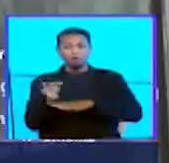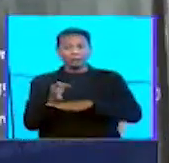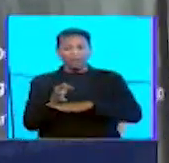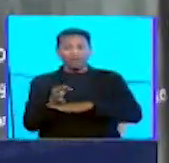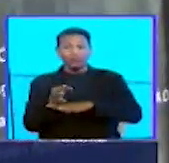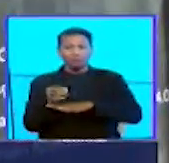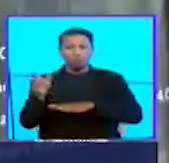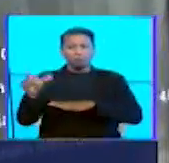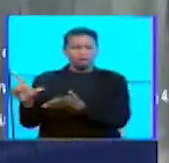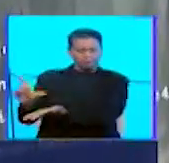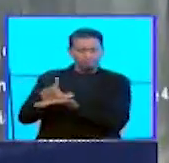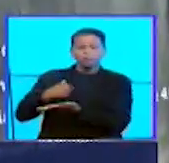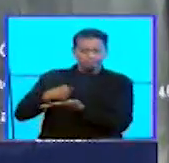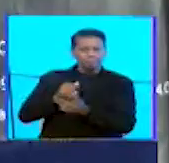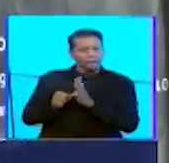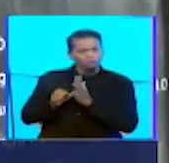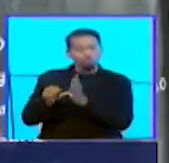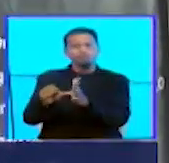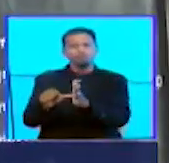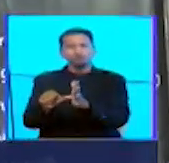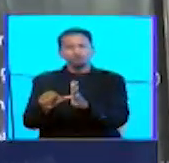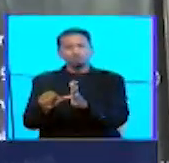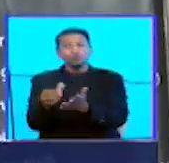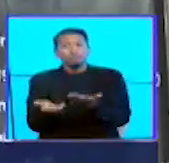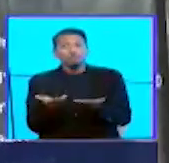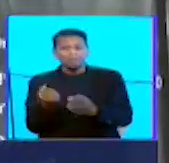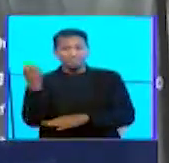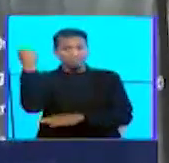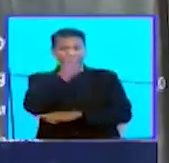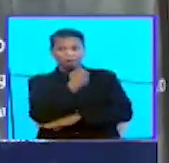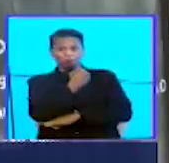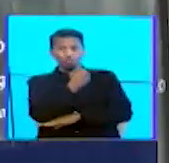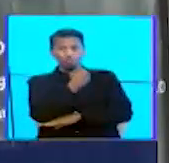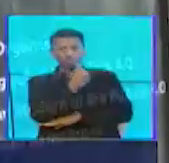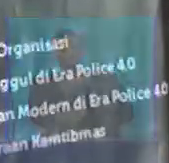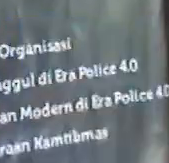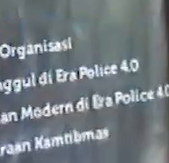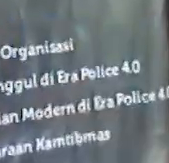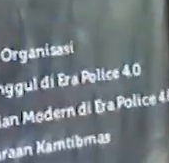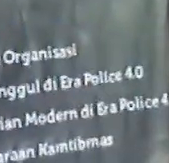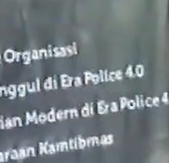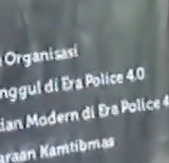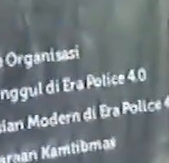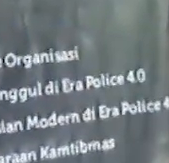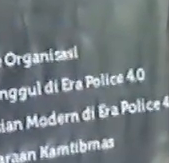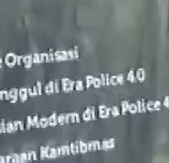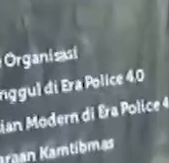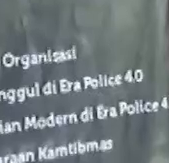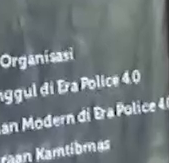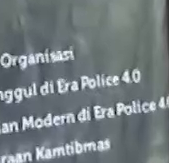membantu menghadang yang terduga pelaku pencurian kendaraan bermotor yang melarikan diri ke arah